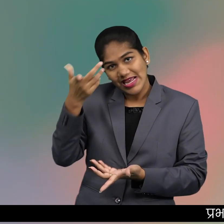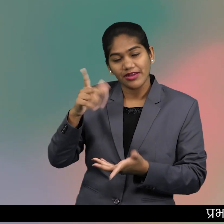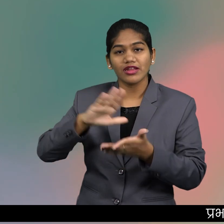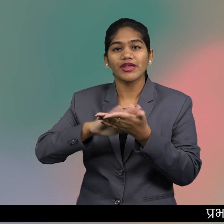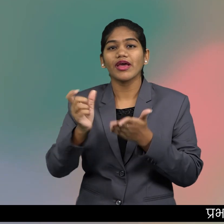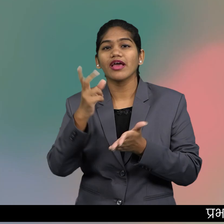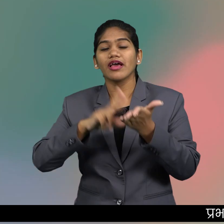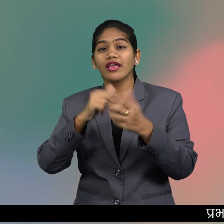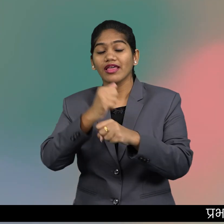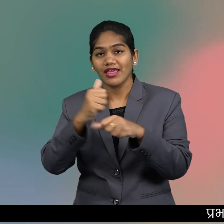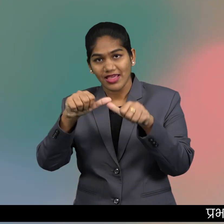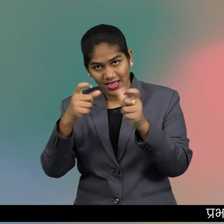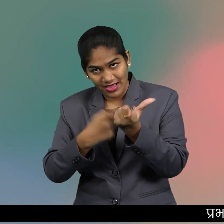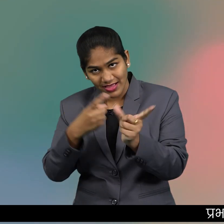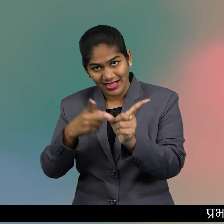प्रभाव वाढवण्याचे